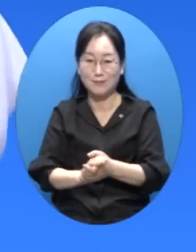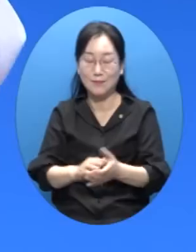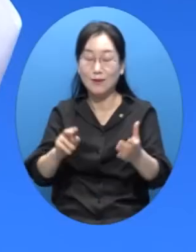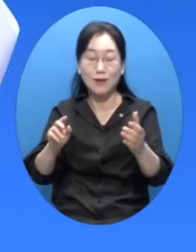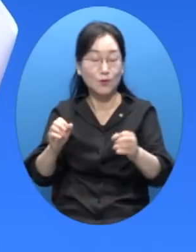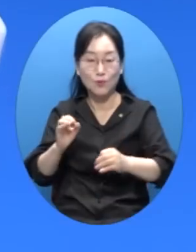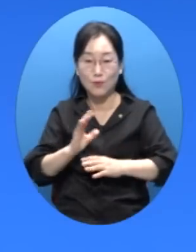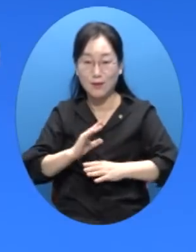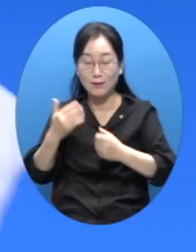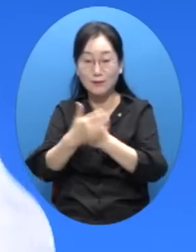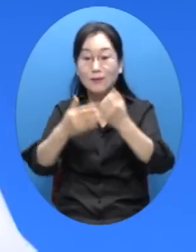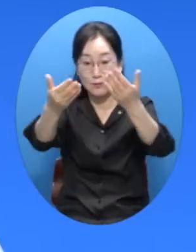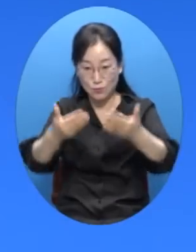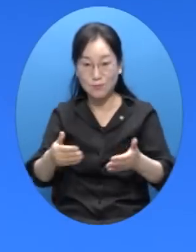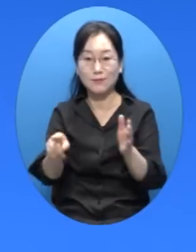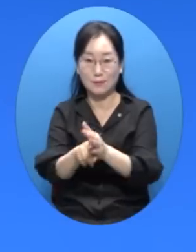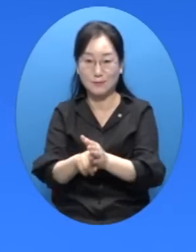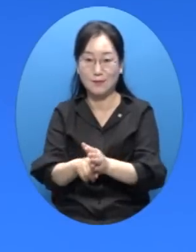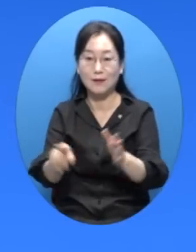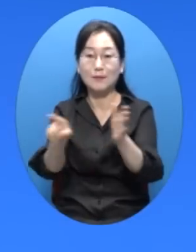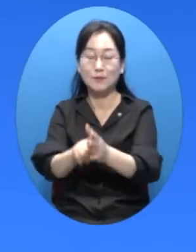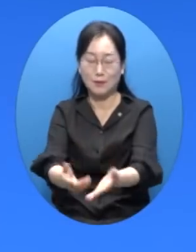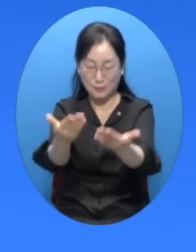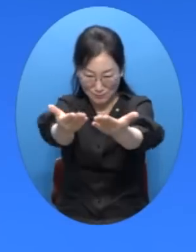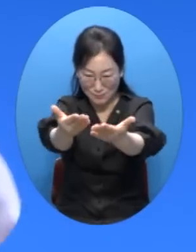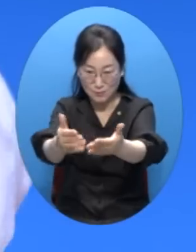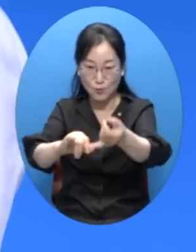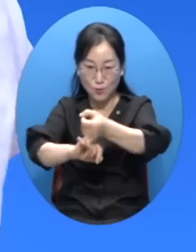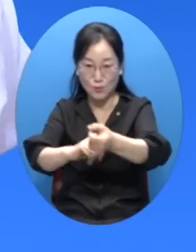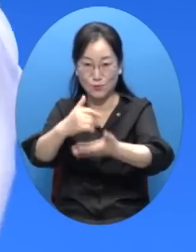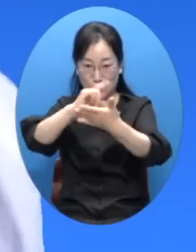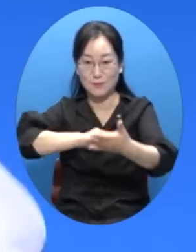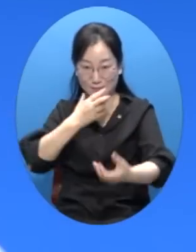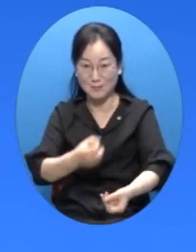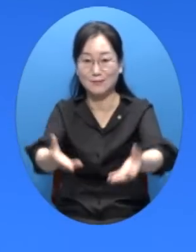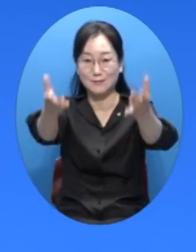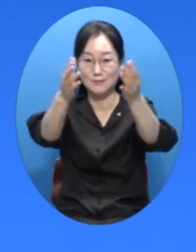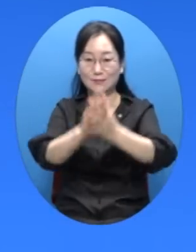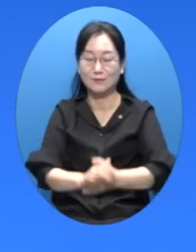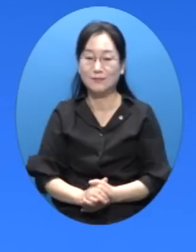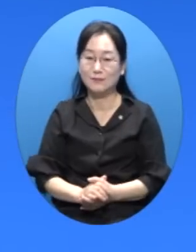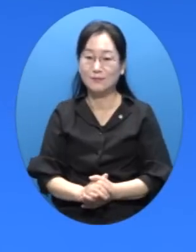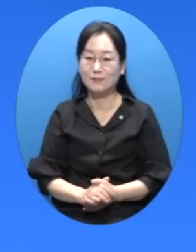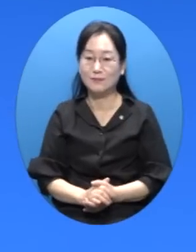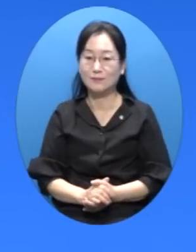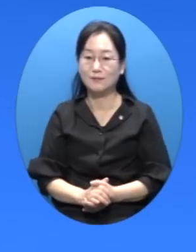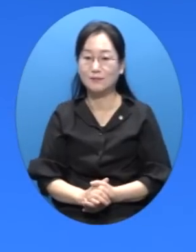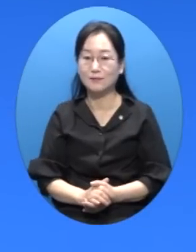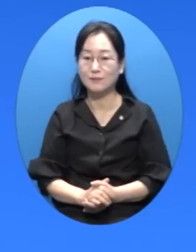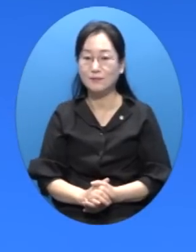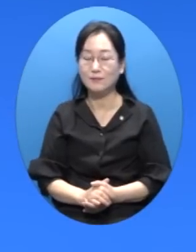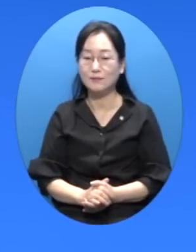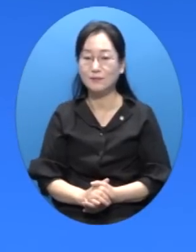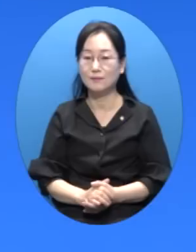놀라운 은혜가 넘쳐나게 만들어 주실 것입니다. 믿음으로 손을 내미는 여러분 모두 되기를 주님으로 축원합니다.